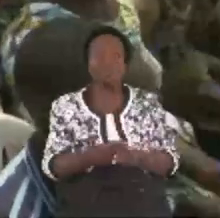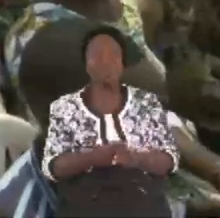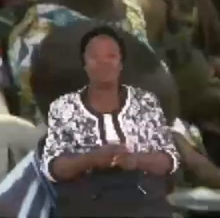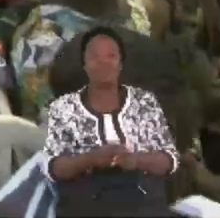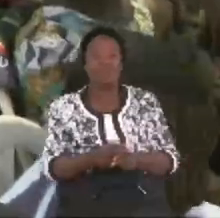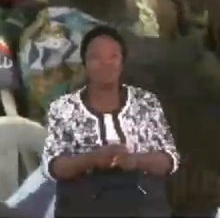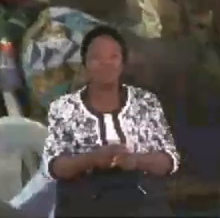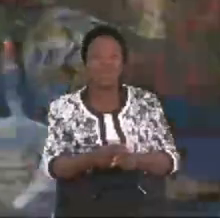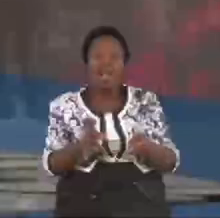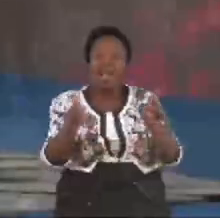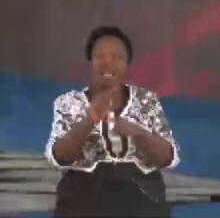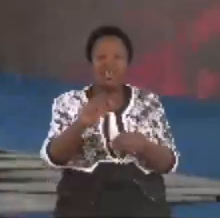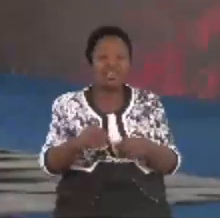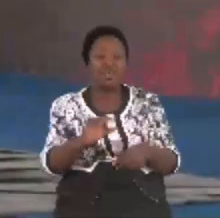Jésus.